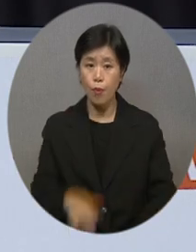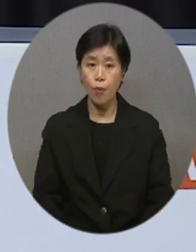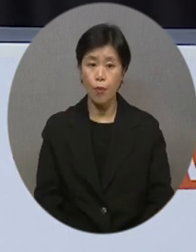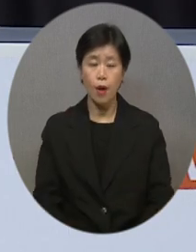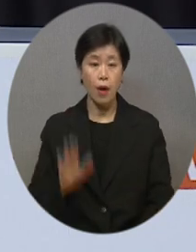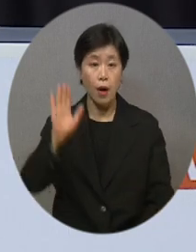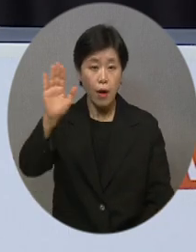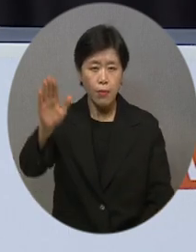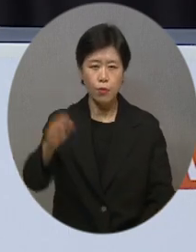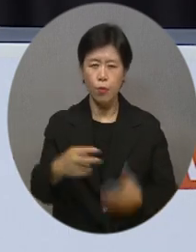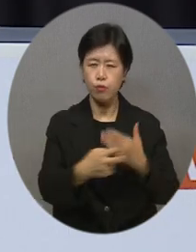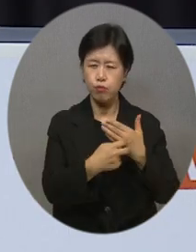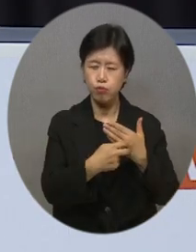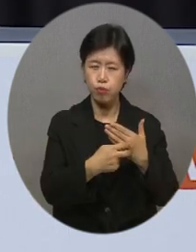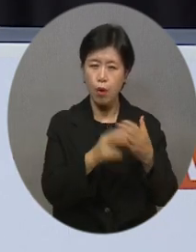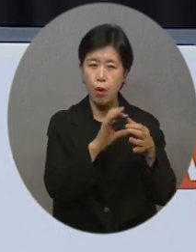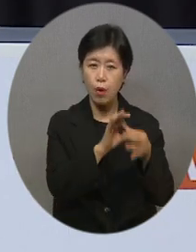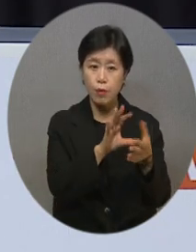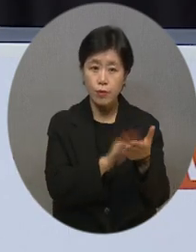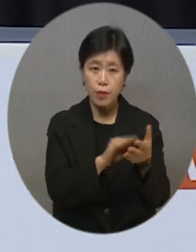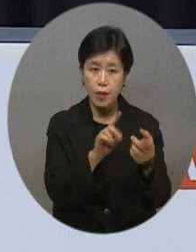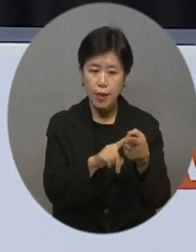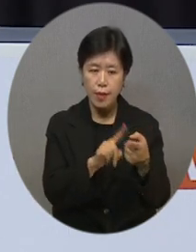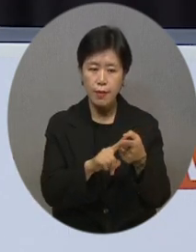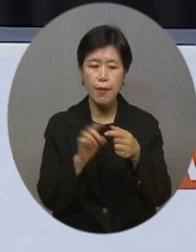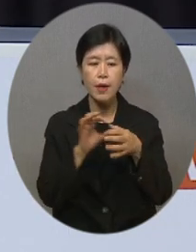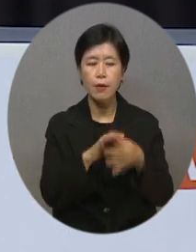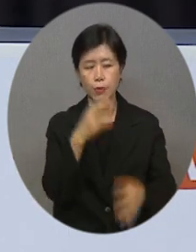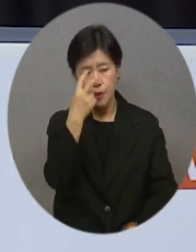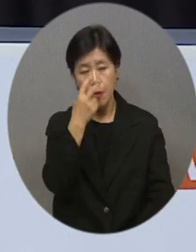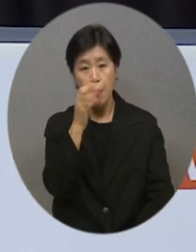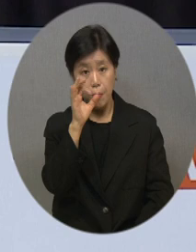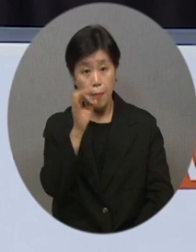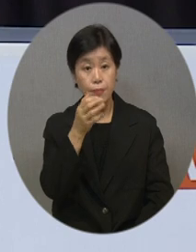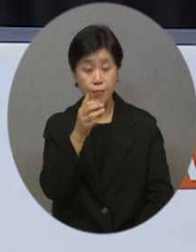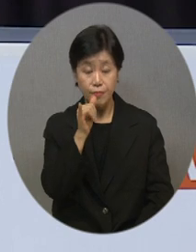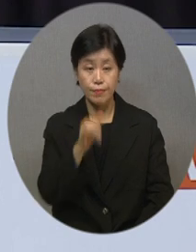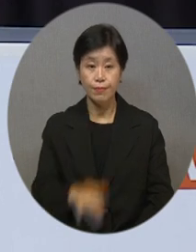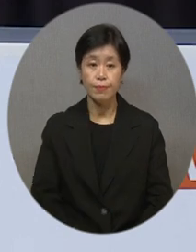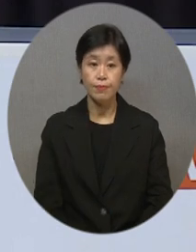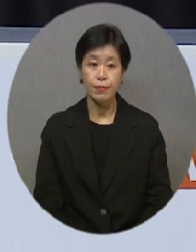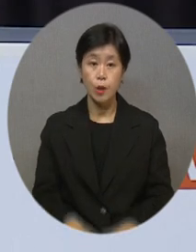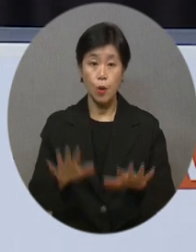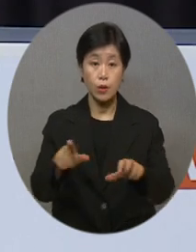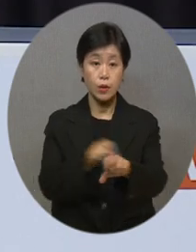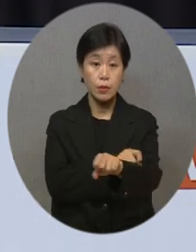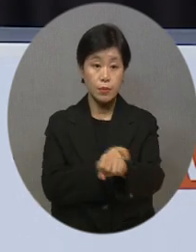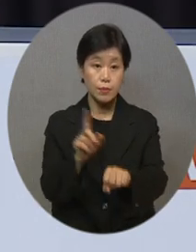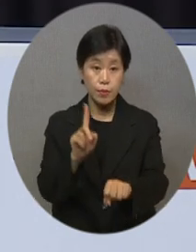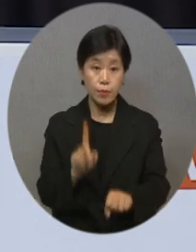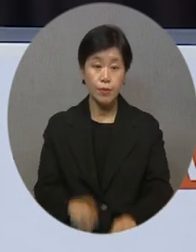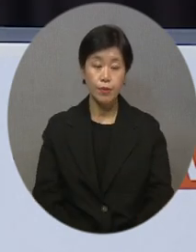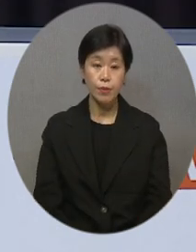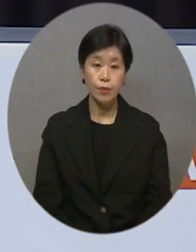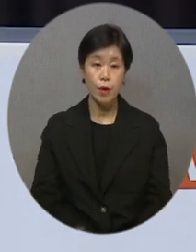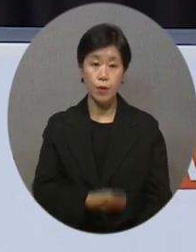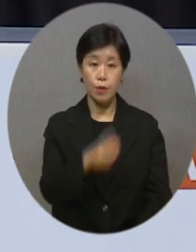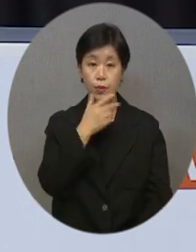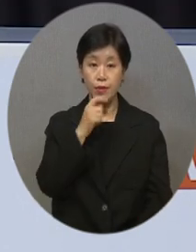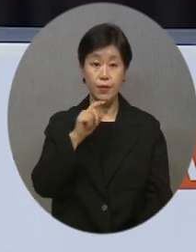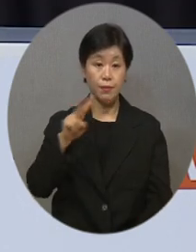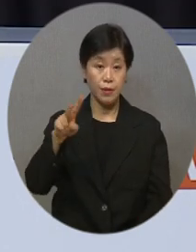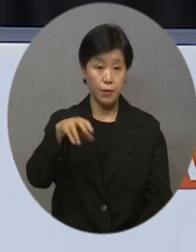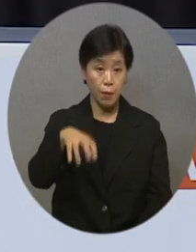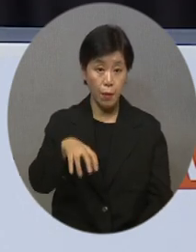않고 지켜보도록 하겠습니다. 오늘 이 시간은 좀 특별한 시간을 준비했습니다. 저희